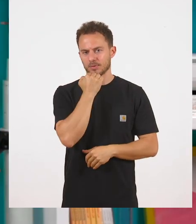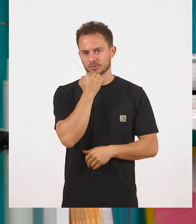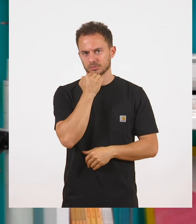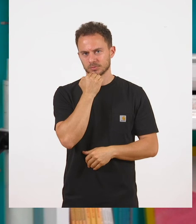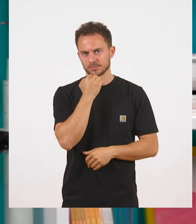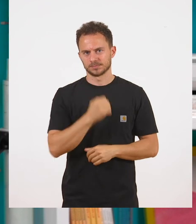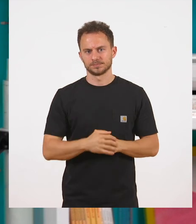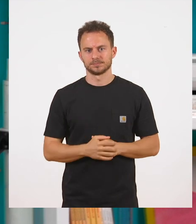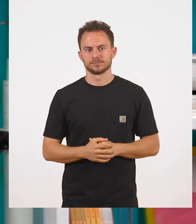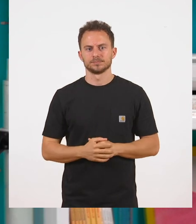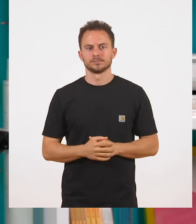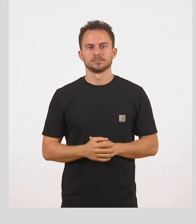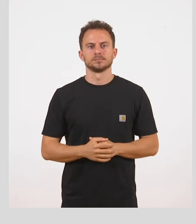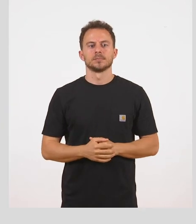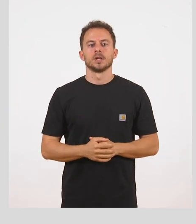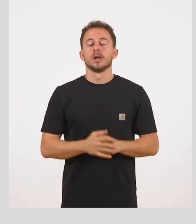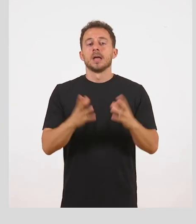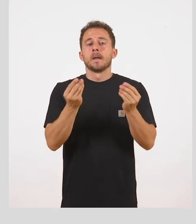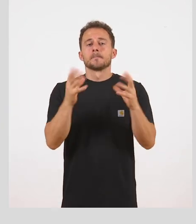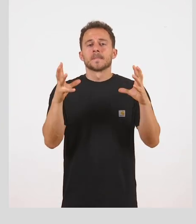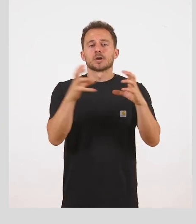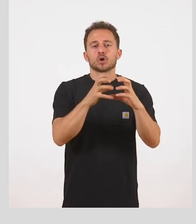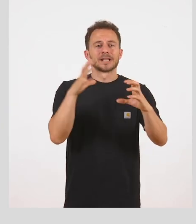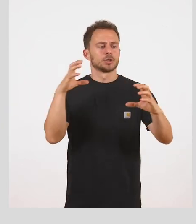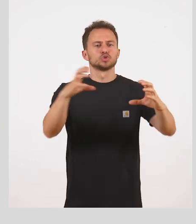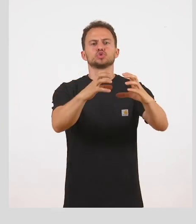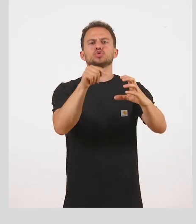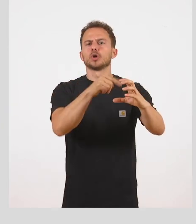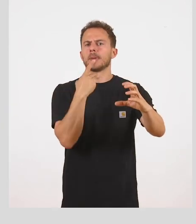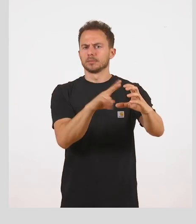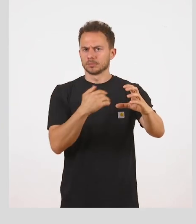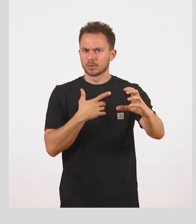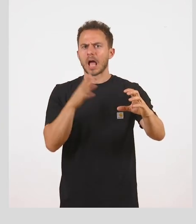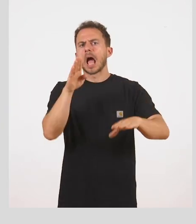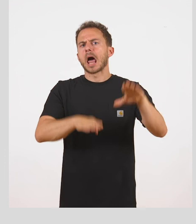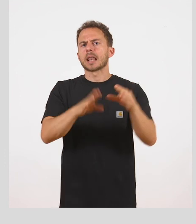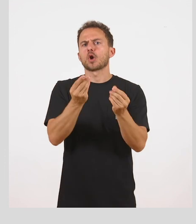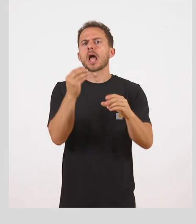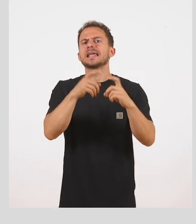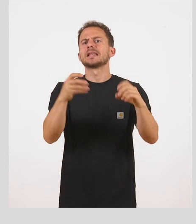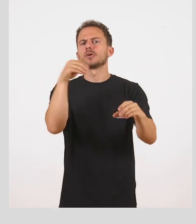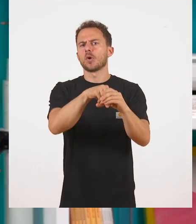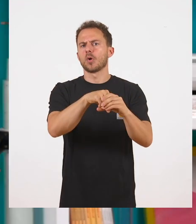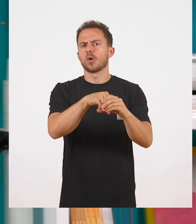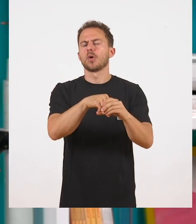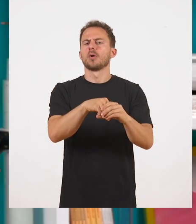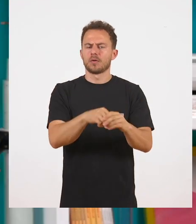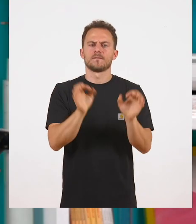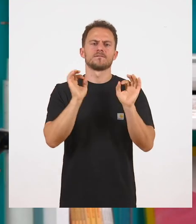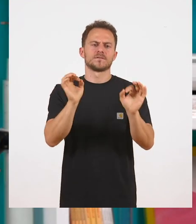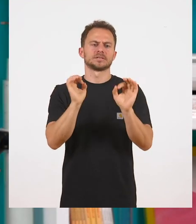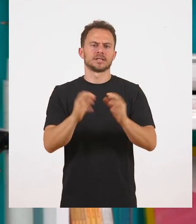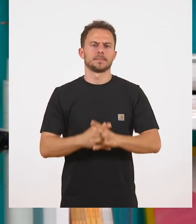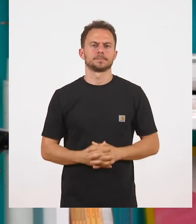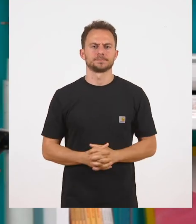Λάθος. Η πυκνότητα ενός σώματος εξαρτάται από το υλικό κατασκευής του. Μα φυσικά